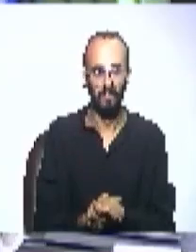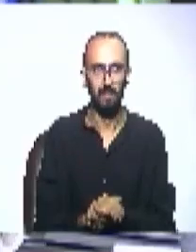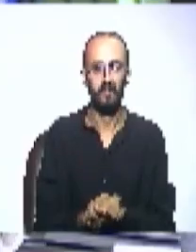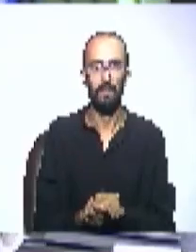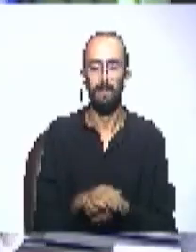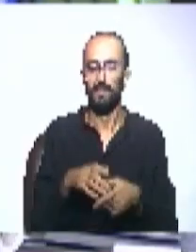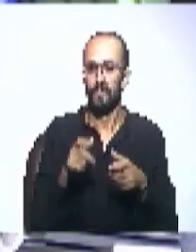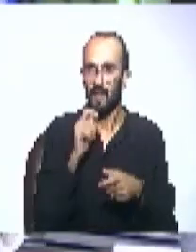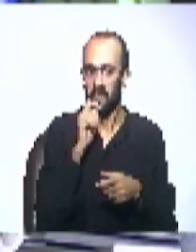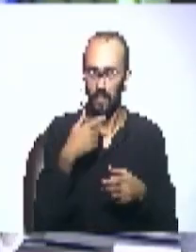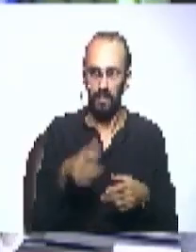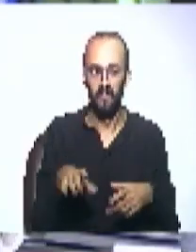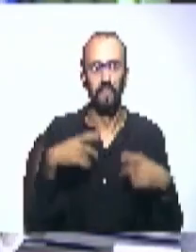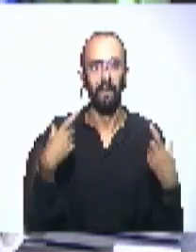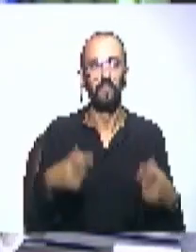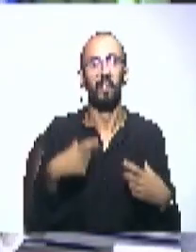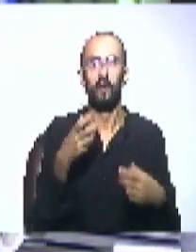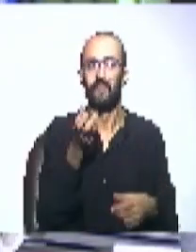التفاح.